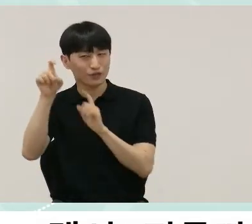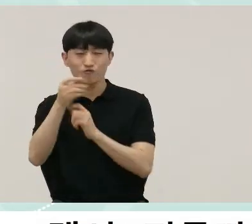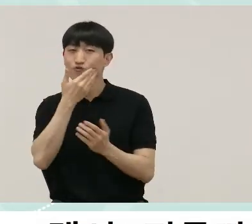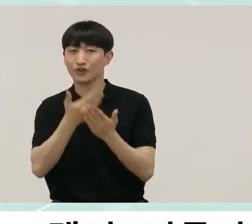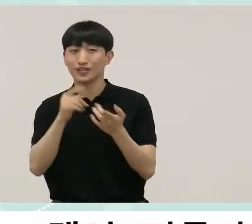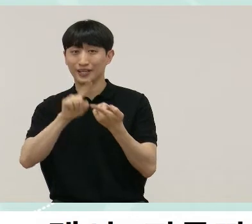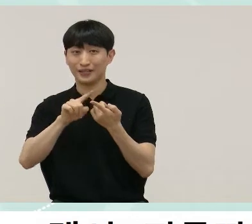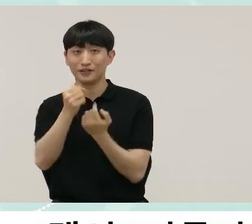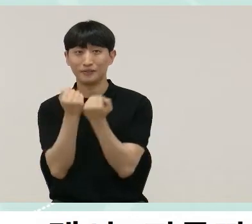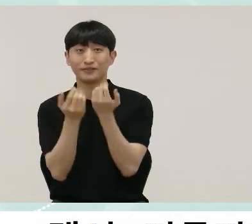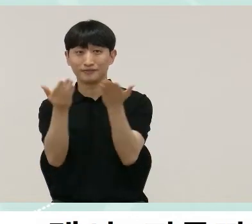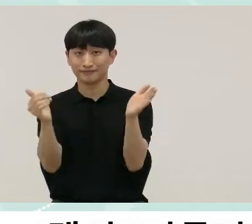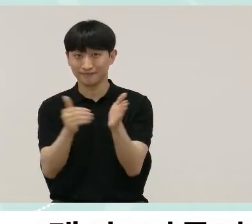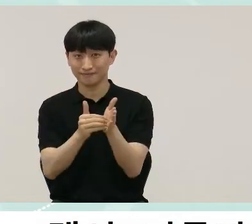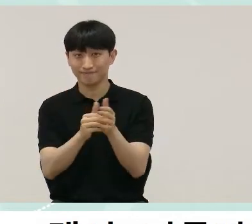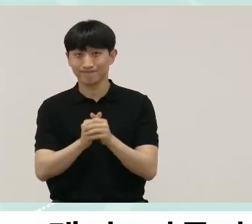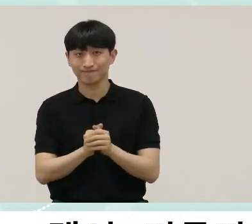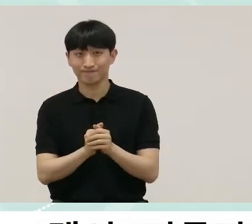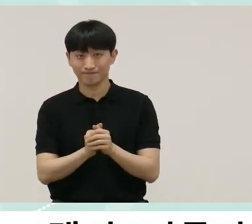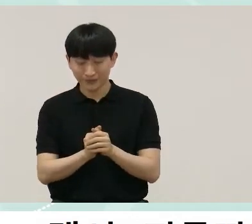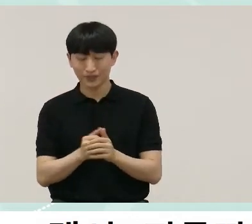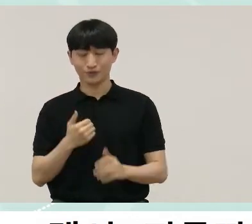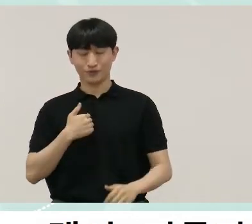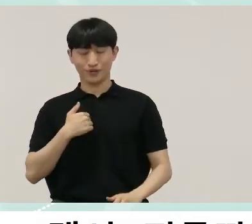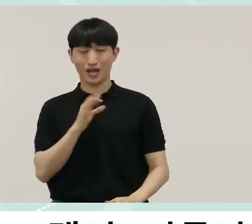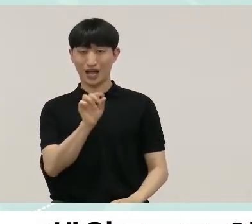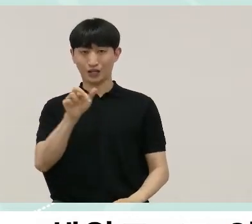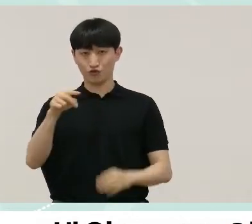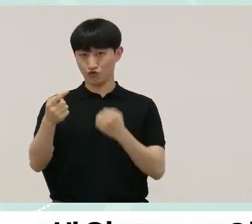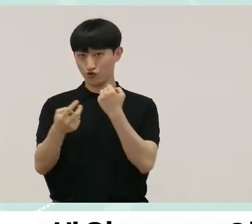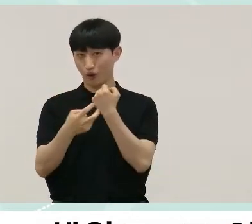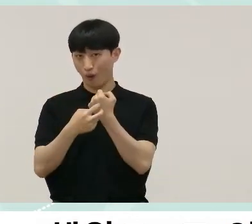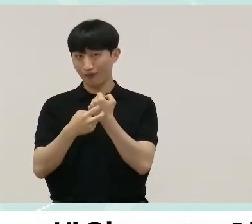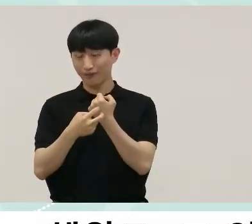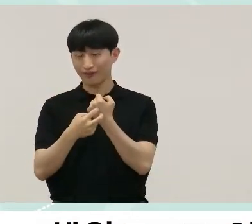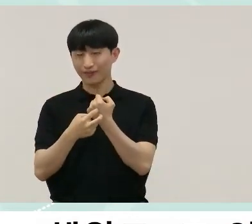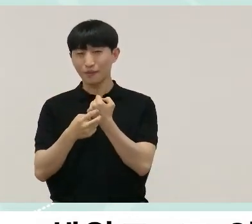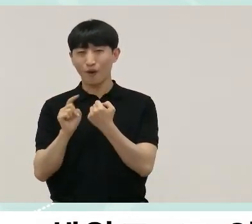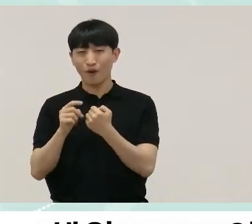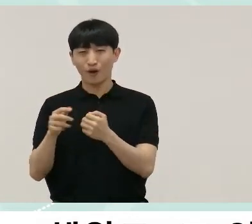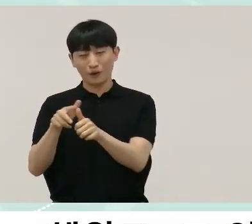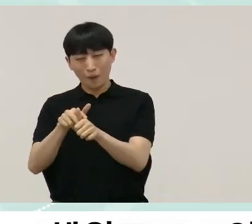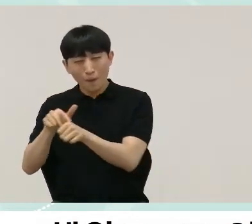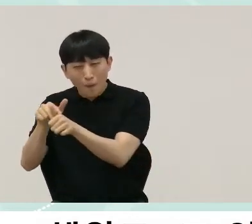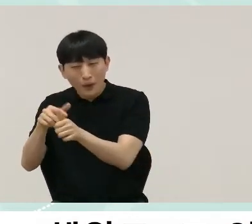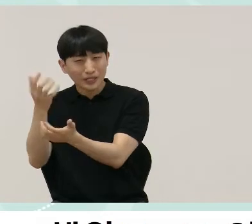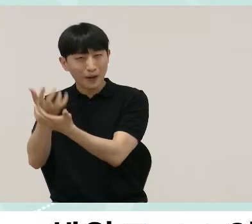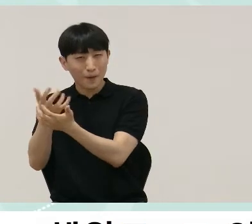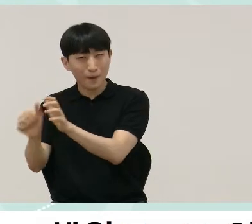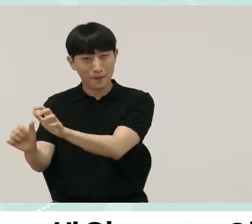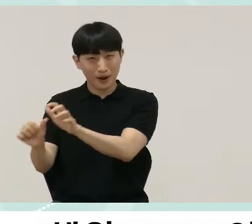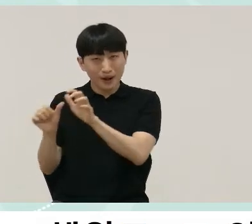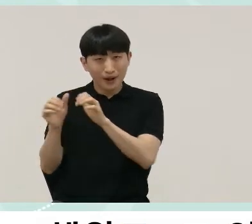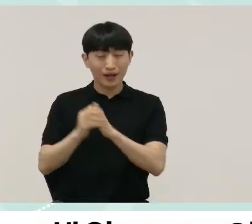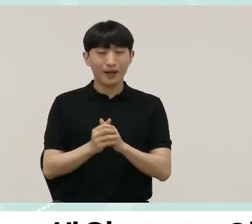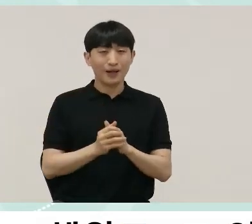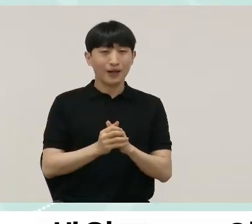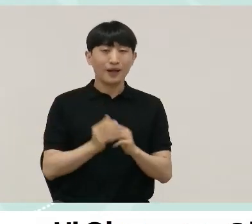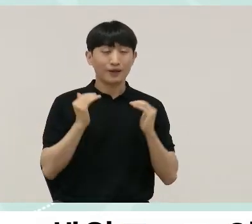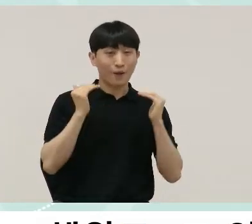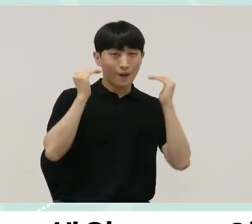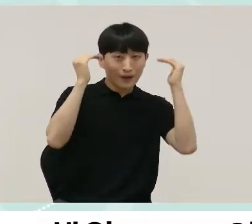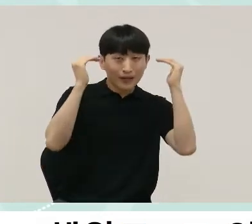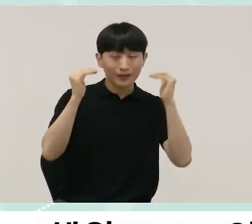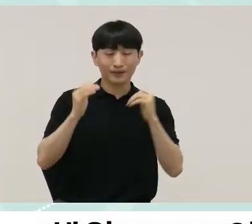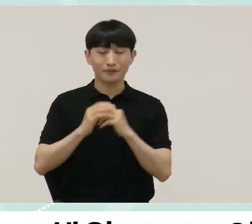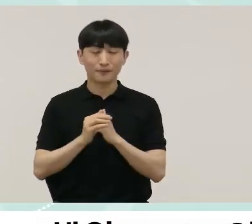살펴봤는데요. 이제 저희 병원의 데이터를 이용해서 소아의 경우, 성인의 경우 보청기를 착용함에